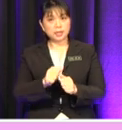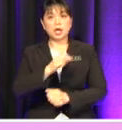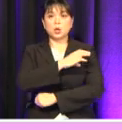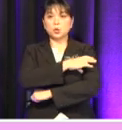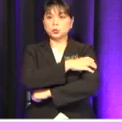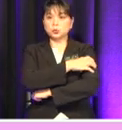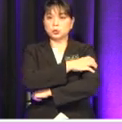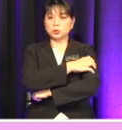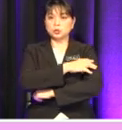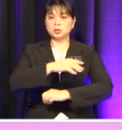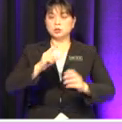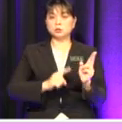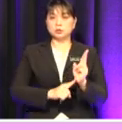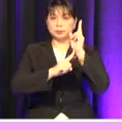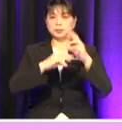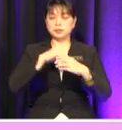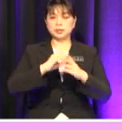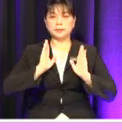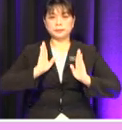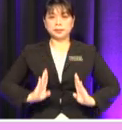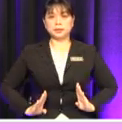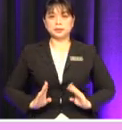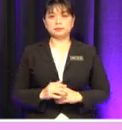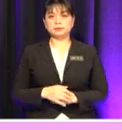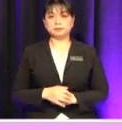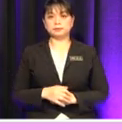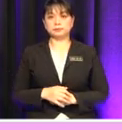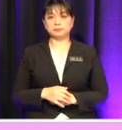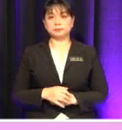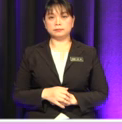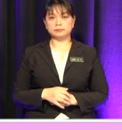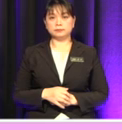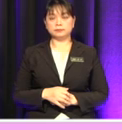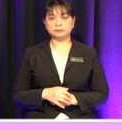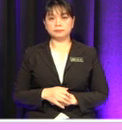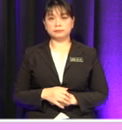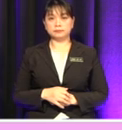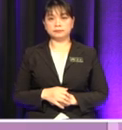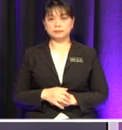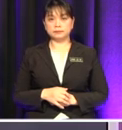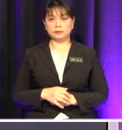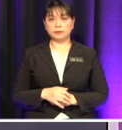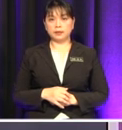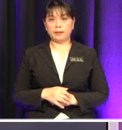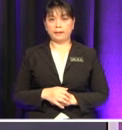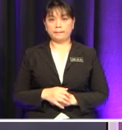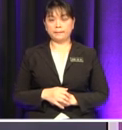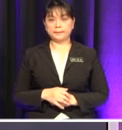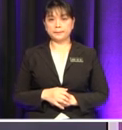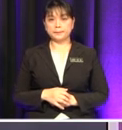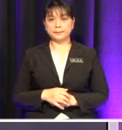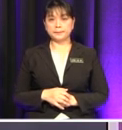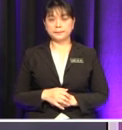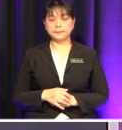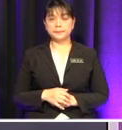pada badan Oke kalau bagian ini so yang terlibat ini dan betul